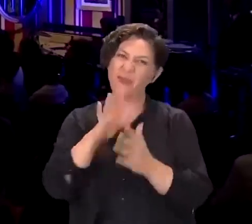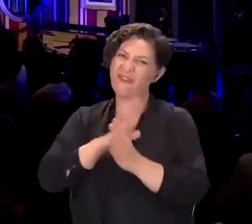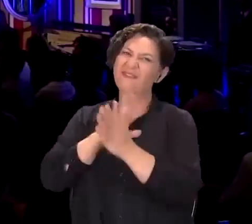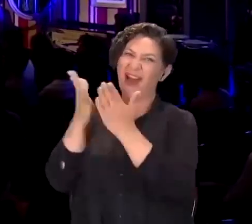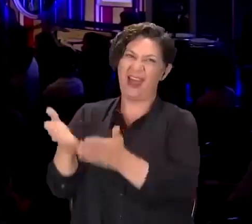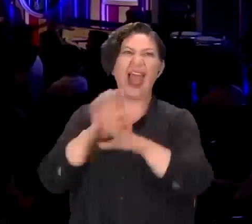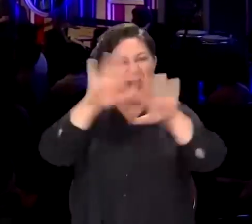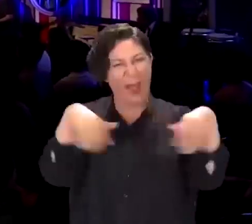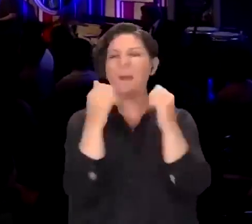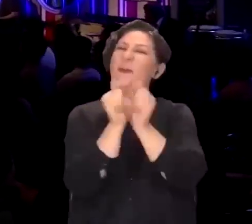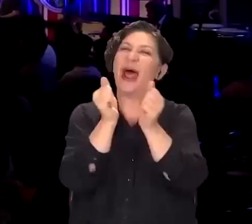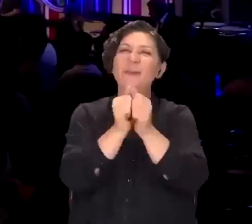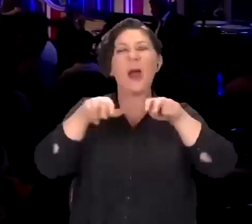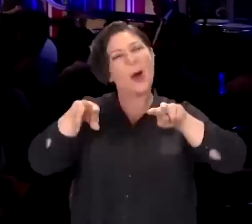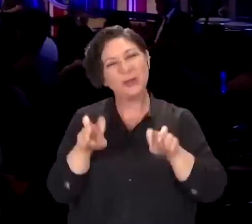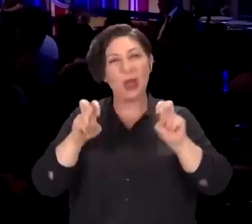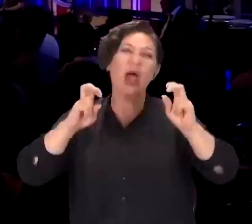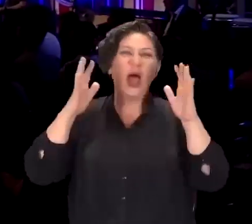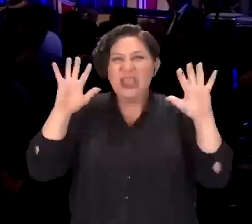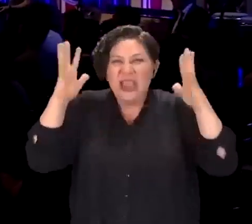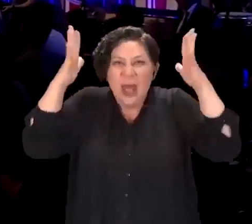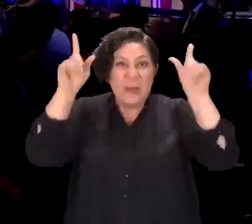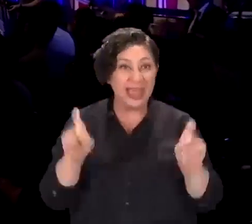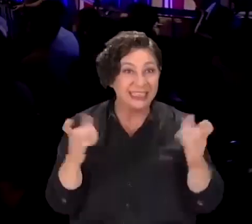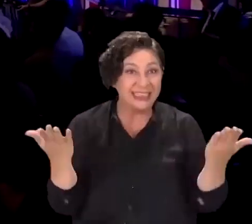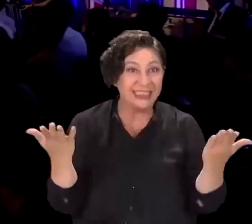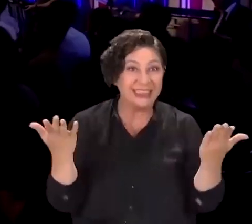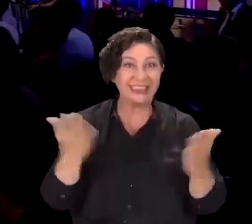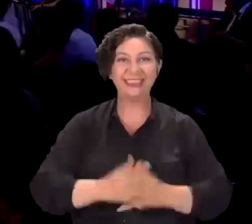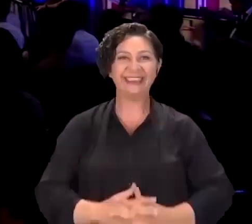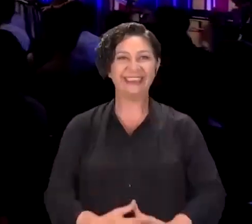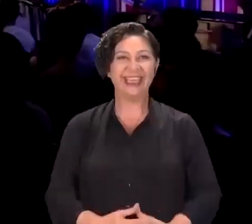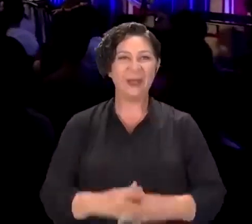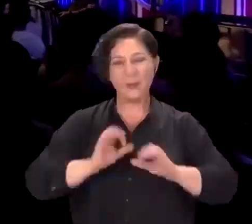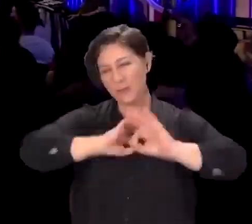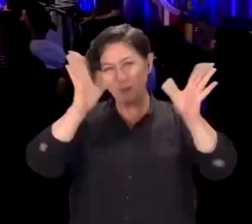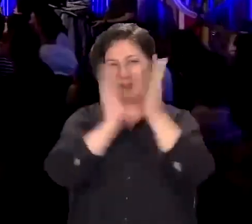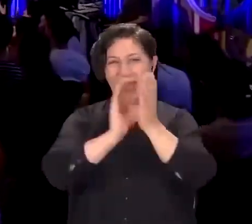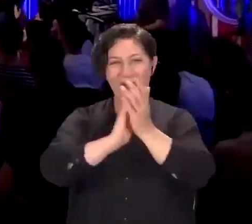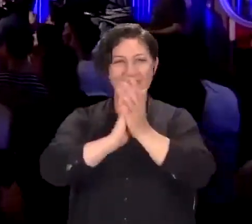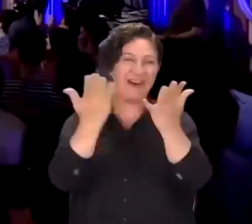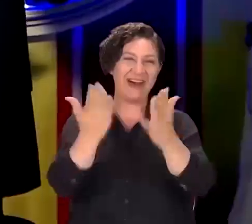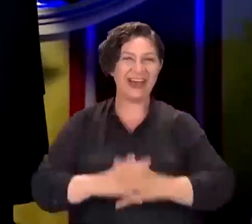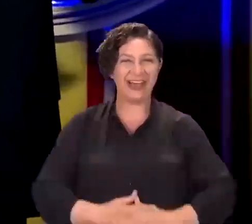adamlar hep birlikte oturuyoruz. Azgın mıyız çocuklar? Bravo!